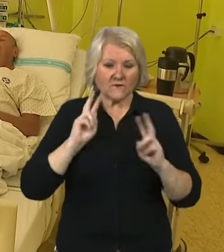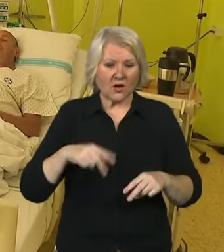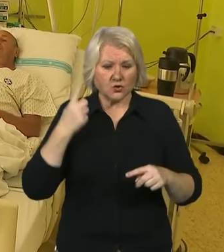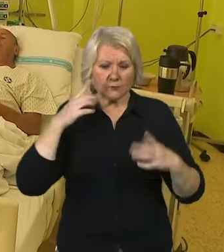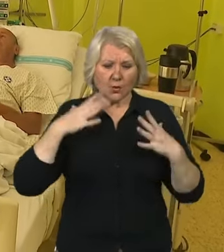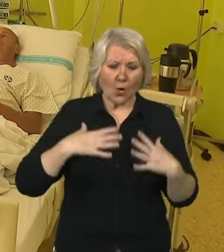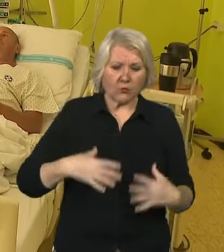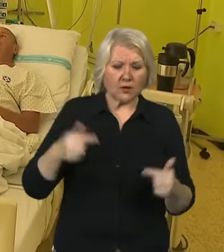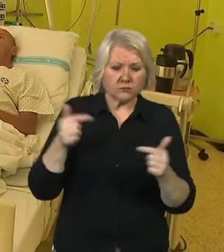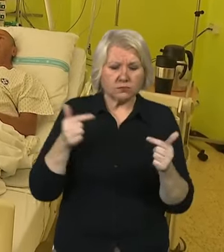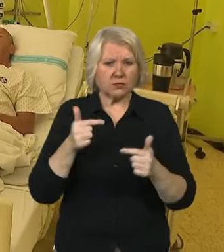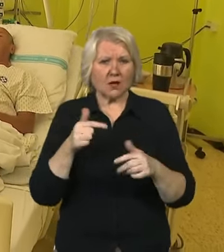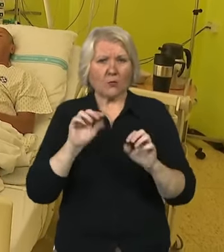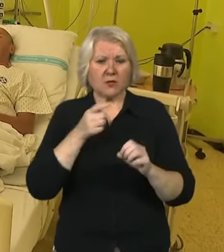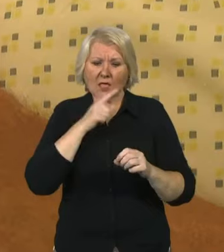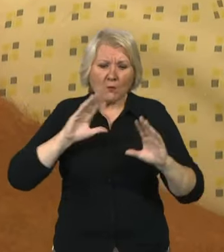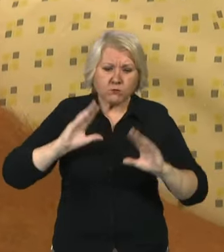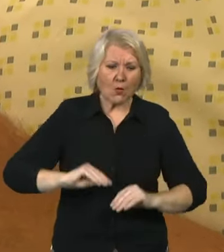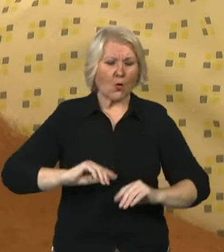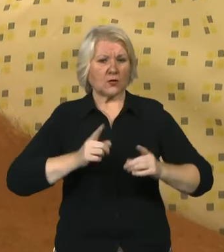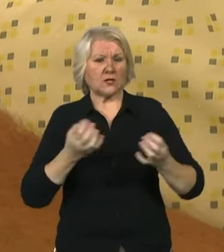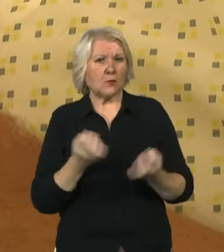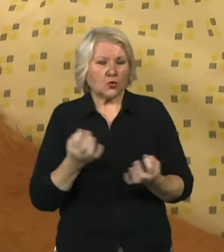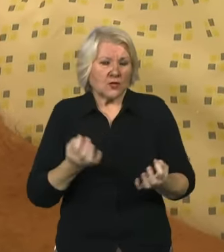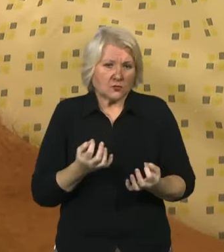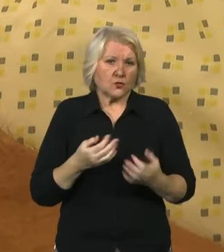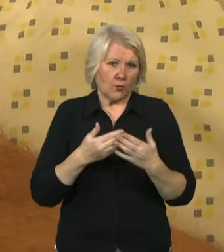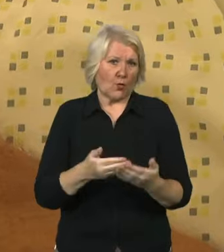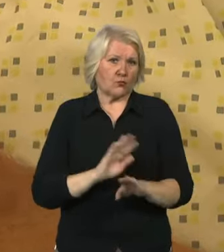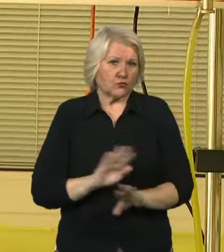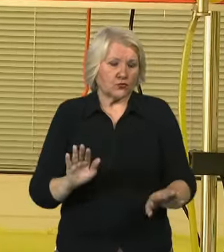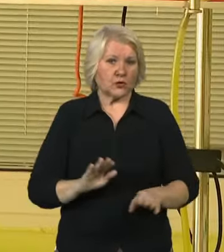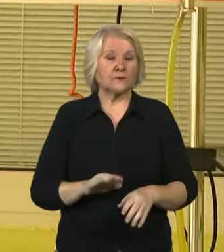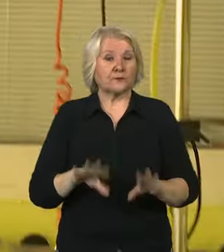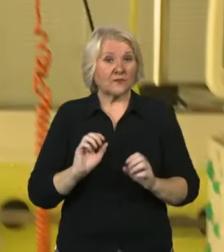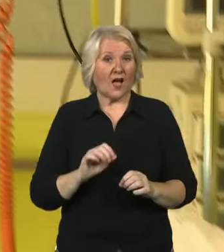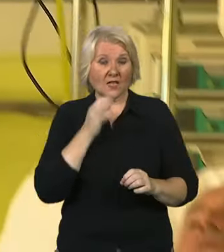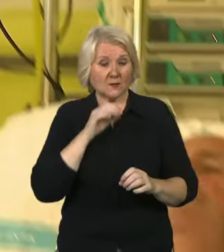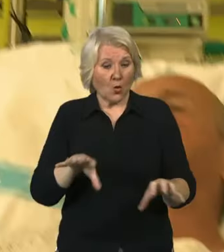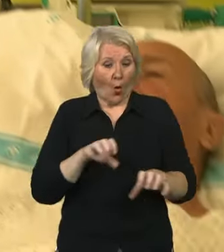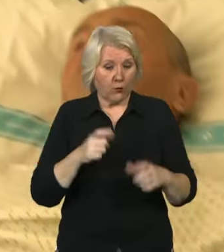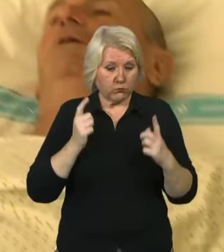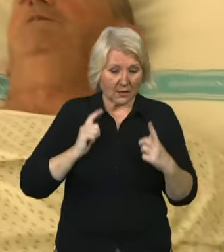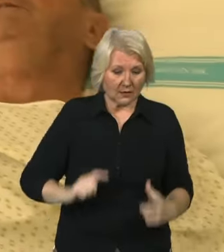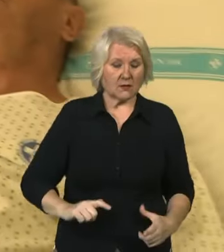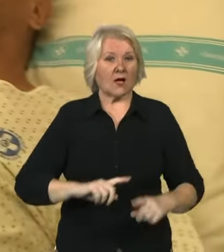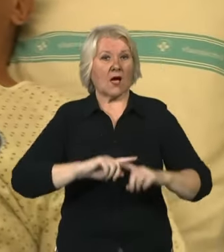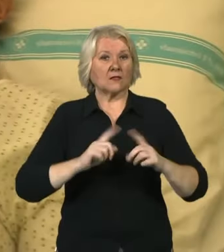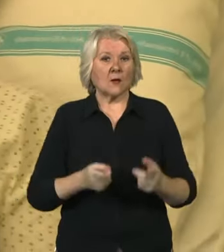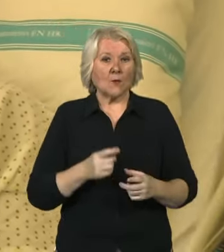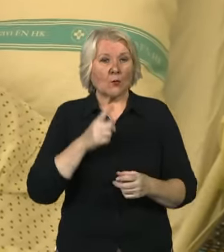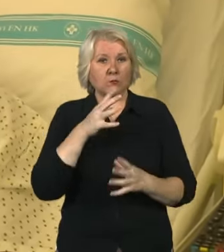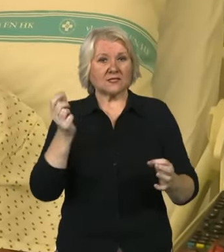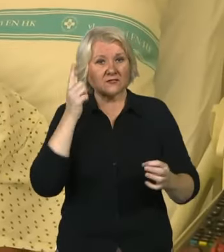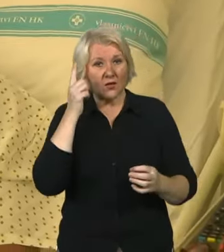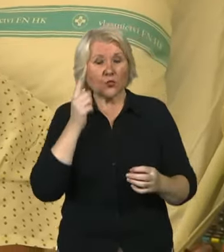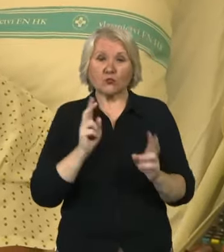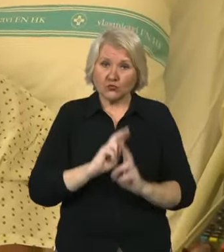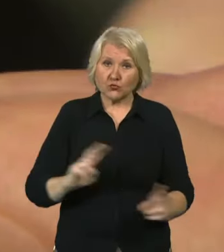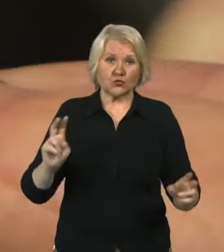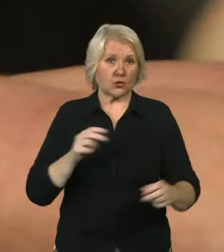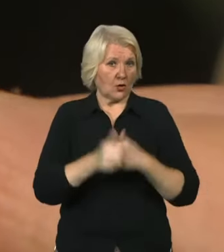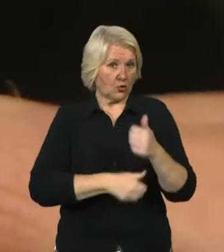případě Jiřího Réha. Obtíže, jako je obrna končetin nebo poruchy vědomí, ale často přetrvávají i rok. Předejít tomu